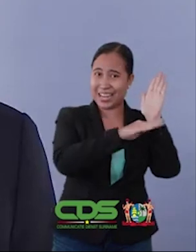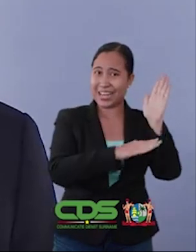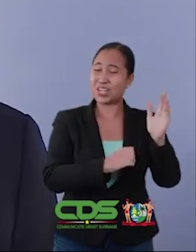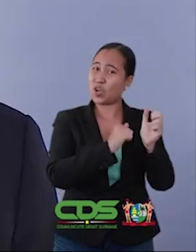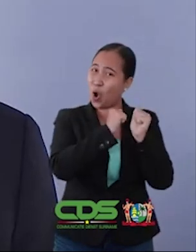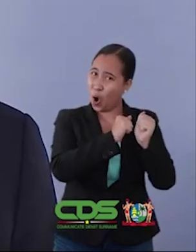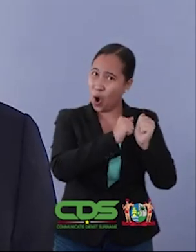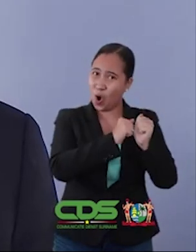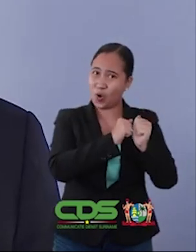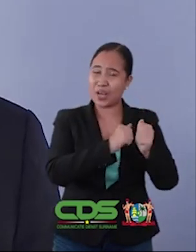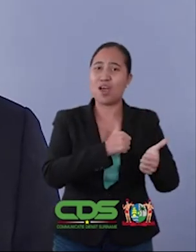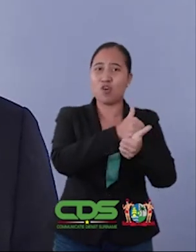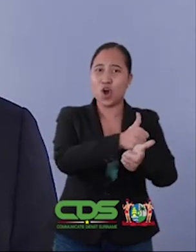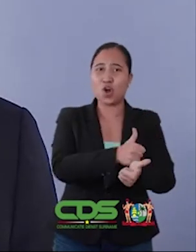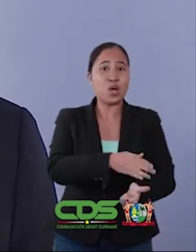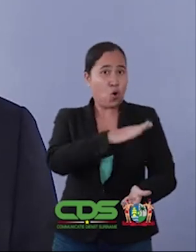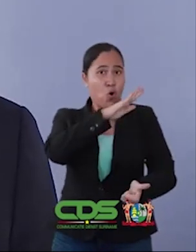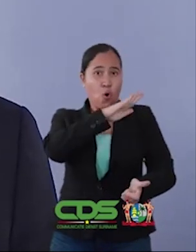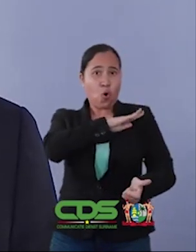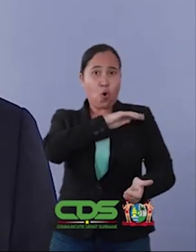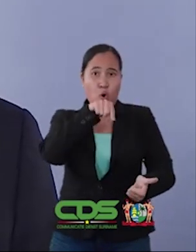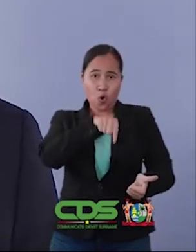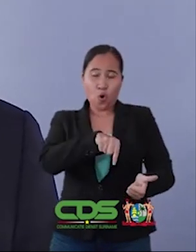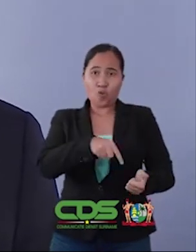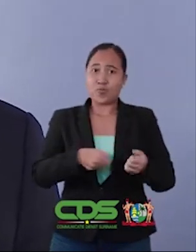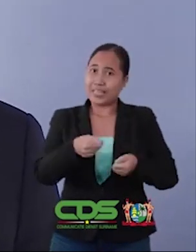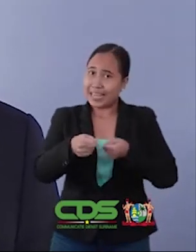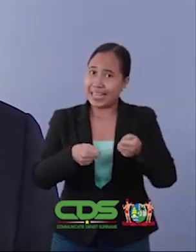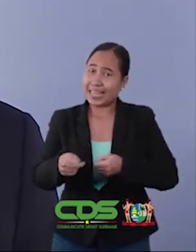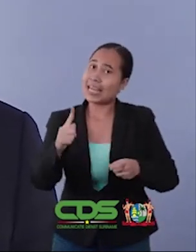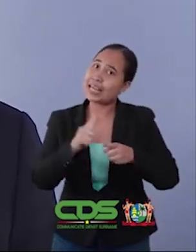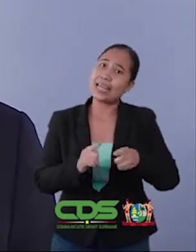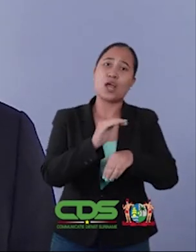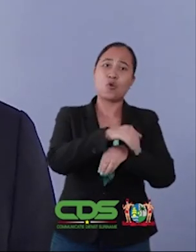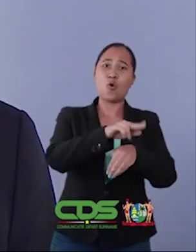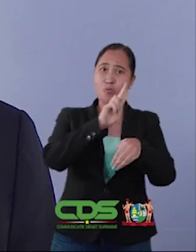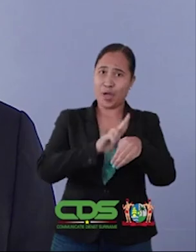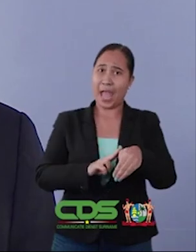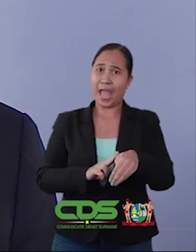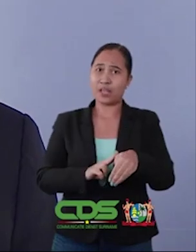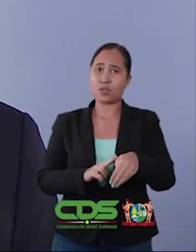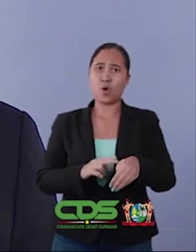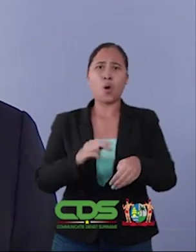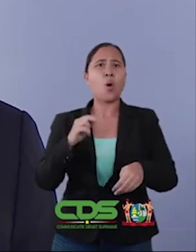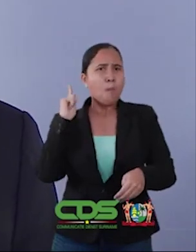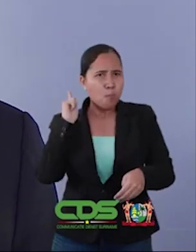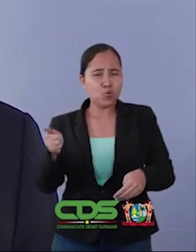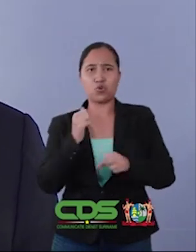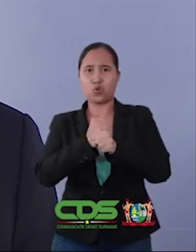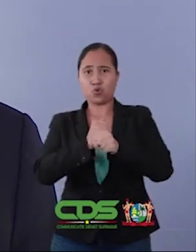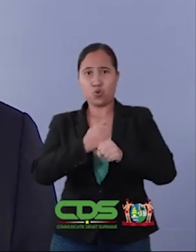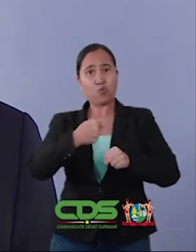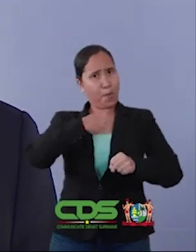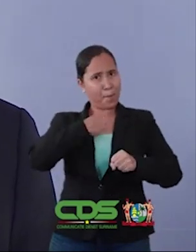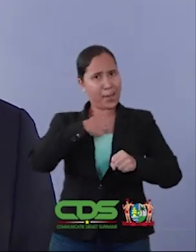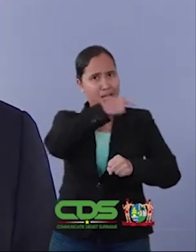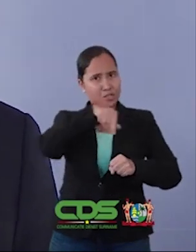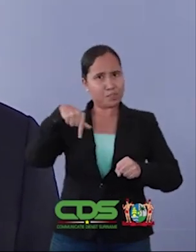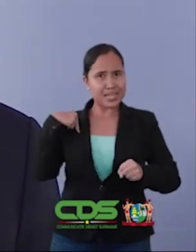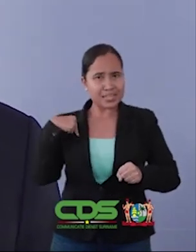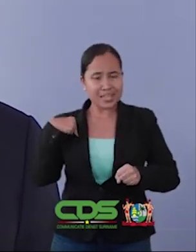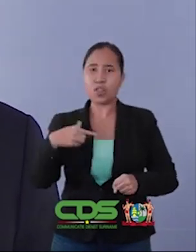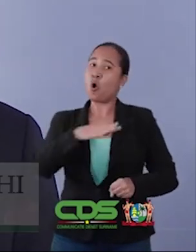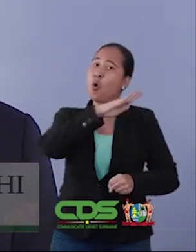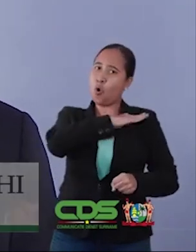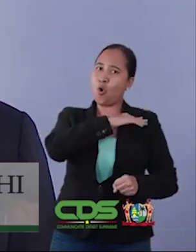Dit geldt ook voor de regering, dit geldt ook voor de overheid, ook voor mij als president, ook voor